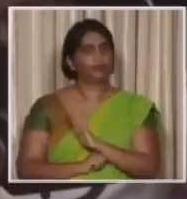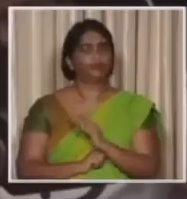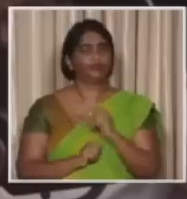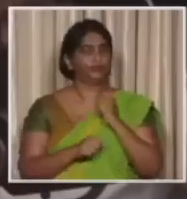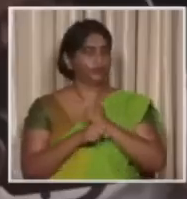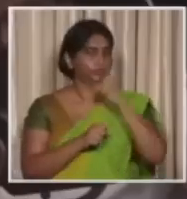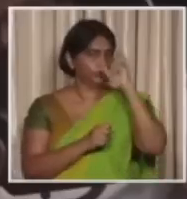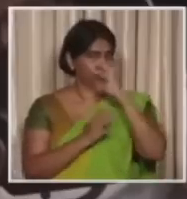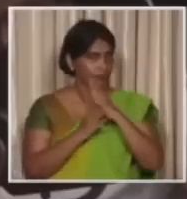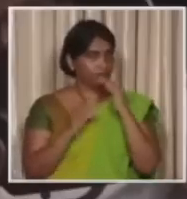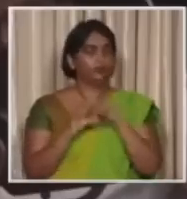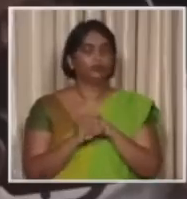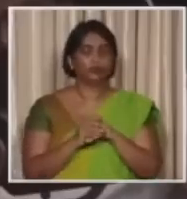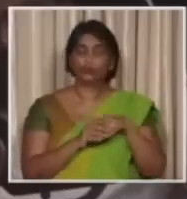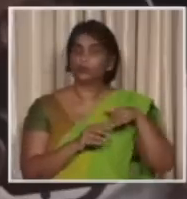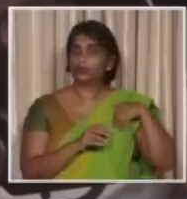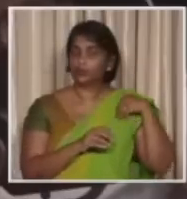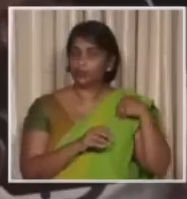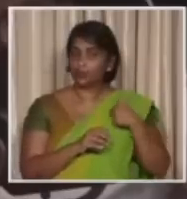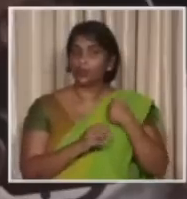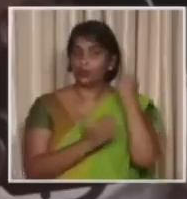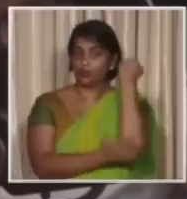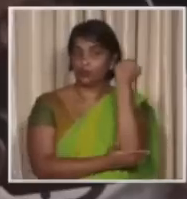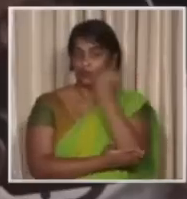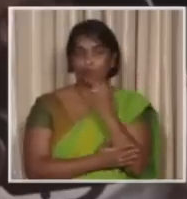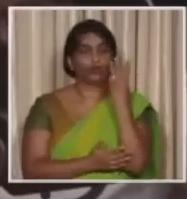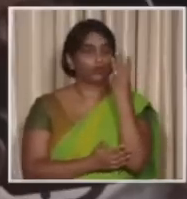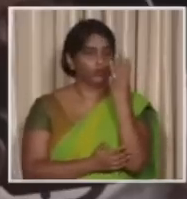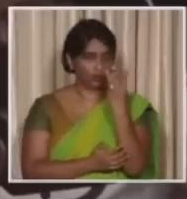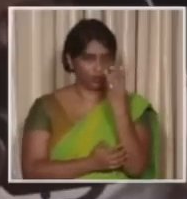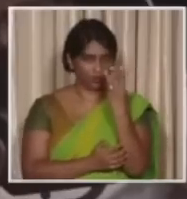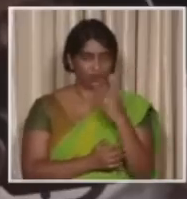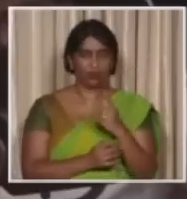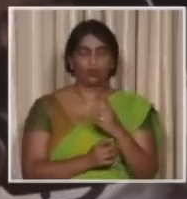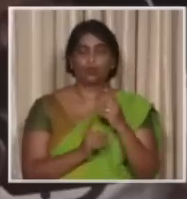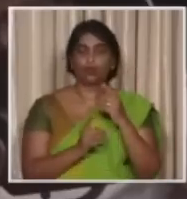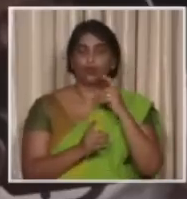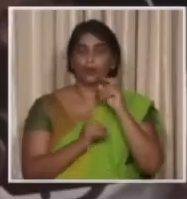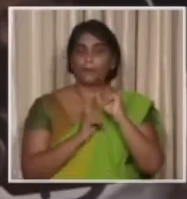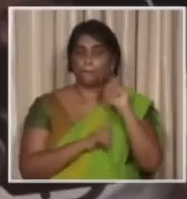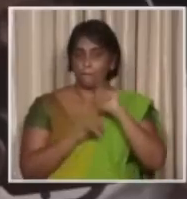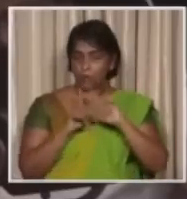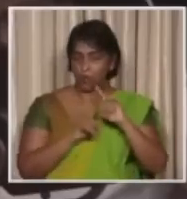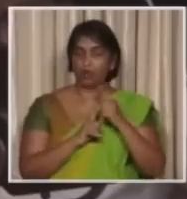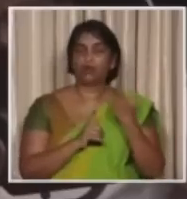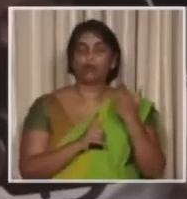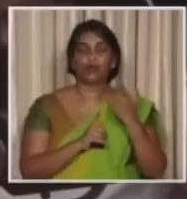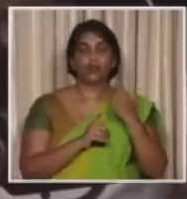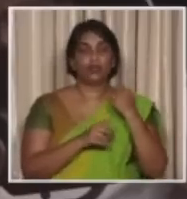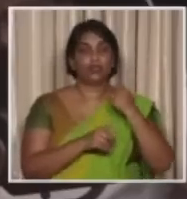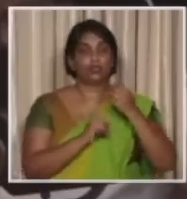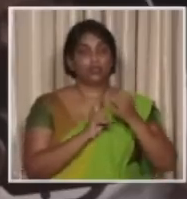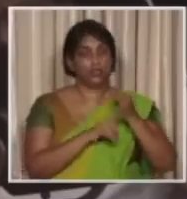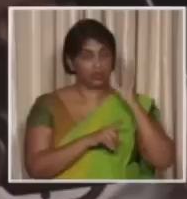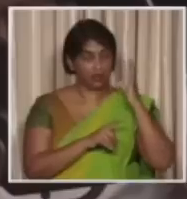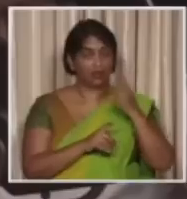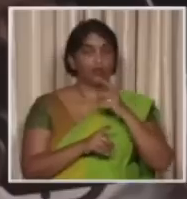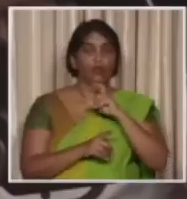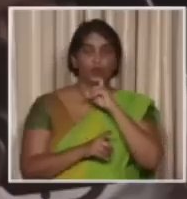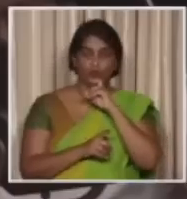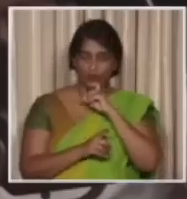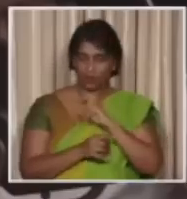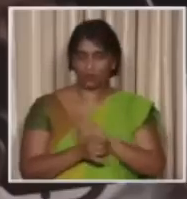ක්‍රම ව්‍යවස්ථාව තුළ ප්‍රධාන කුළුණු තුනක් තියෙනවා. ව්‍යවස්ථාදායකය තියෙනවා, විධායකය තියෙනවා, අධිකරණය